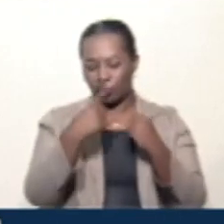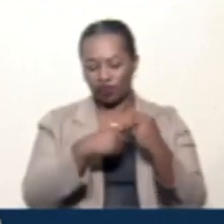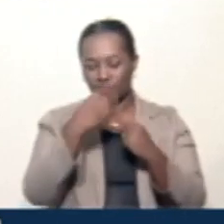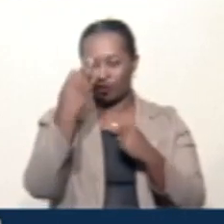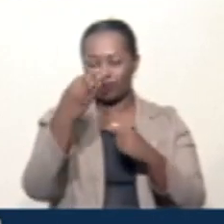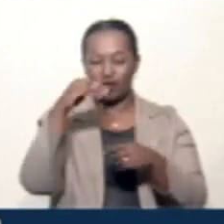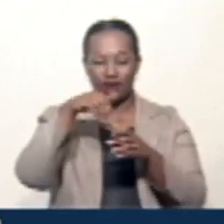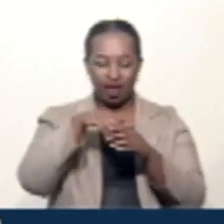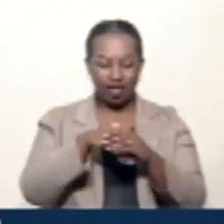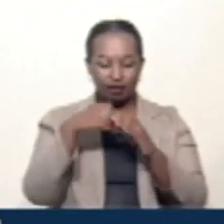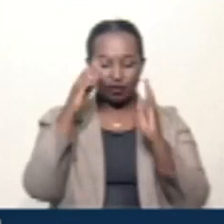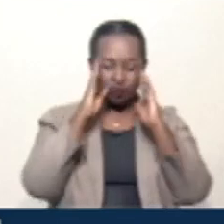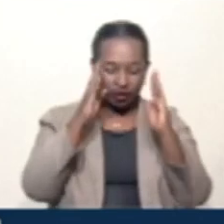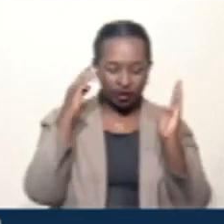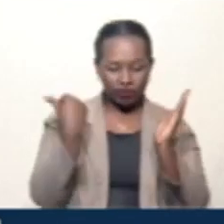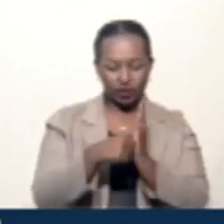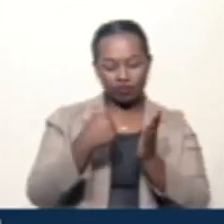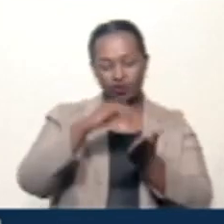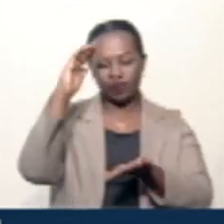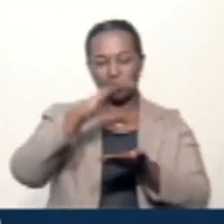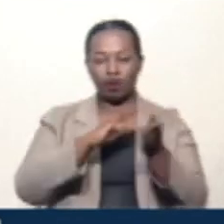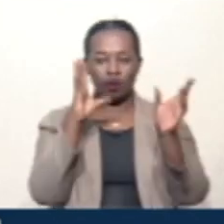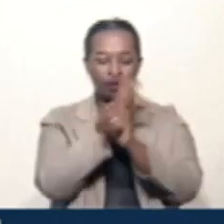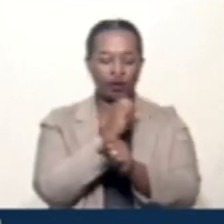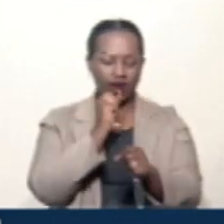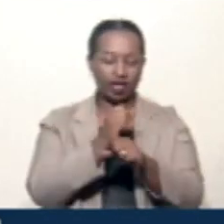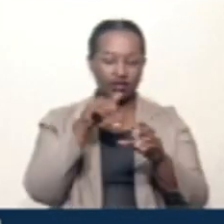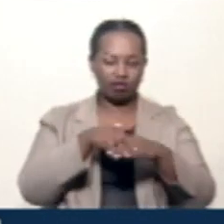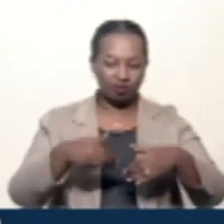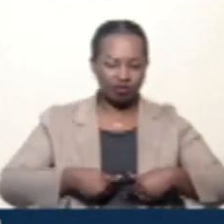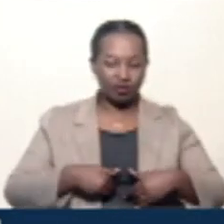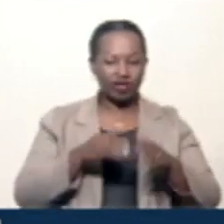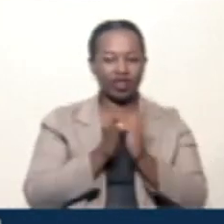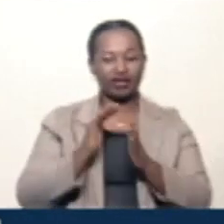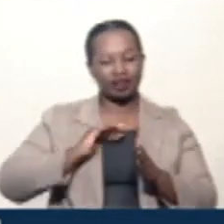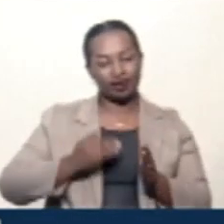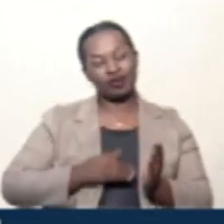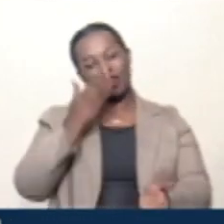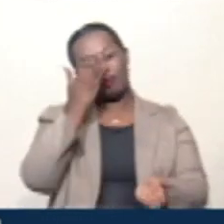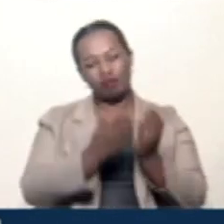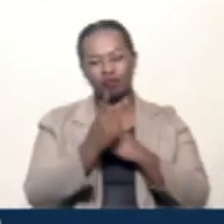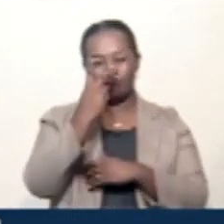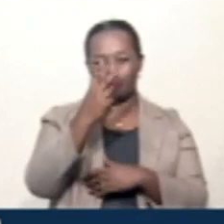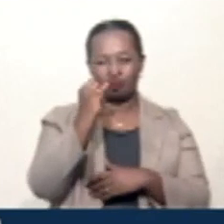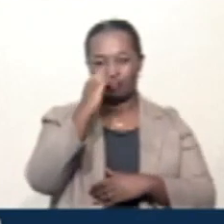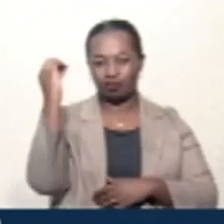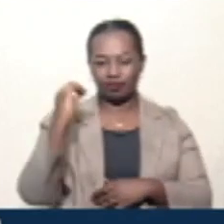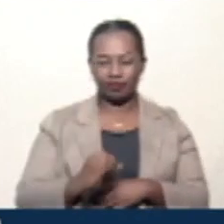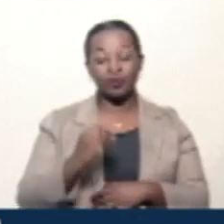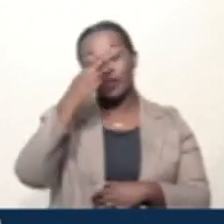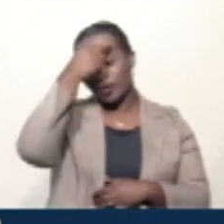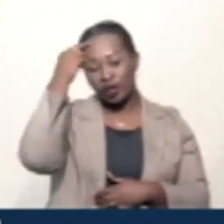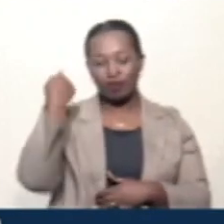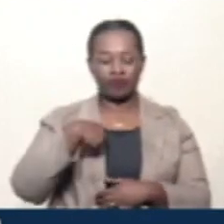kwita ku kibazo cyo kugabanya ubushomeri mu rubyiruko n'abagore nibura ku kigero cya 25% niyo